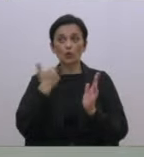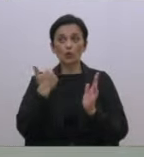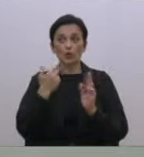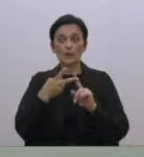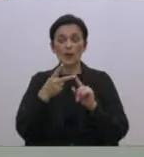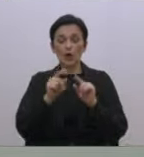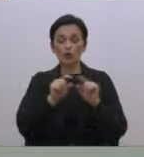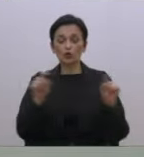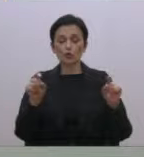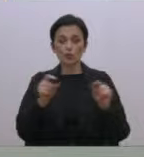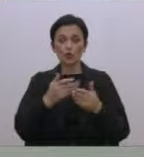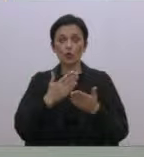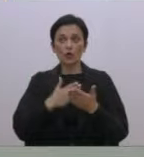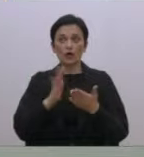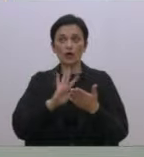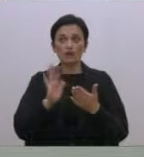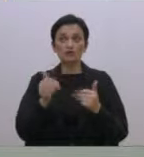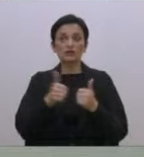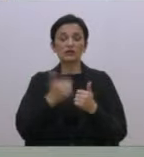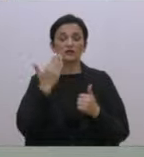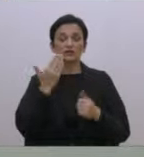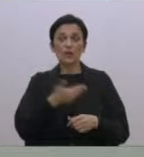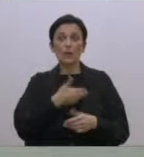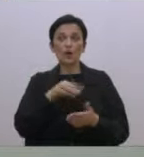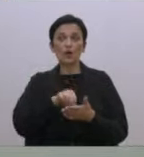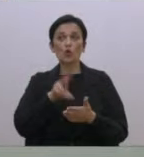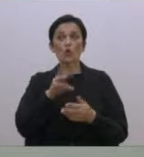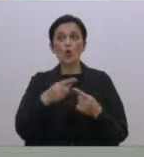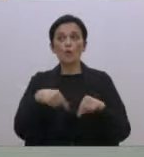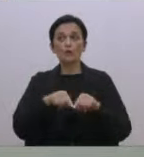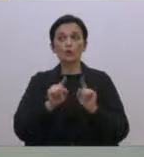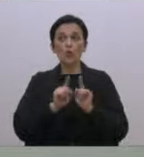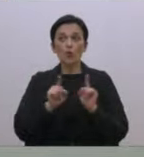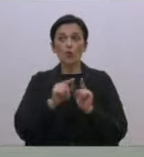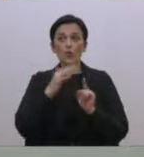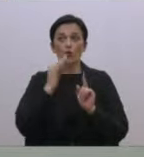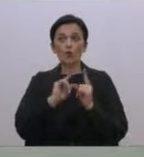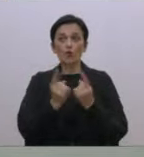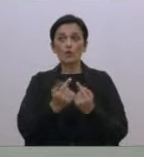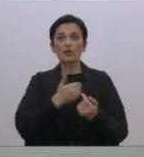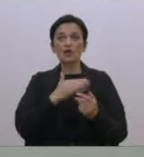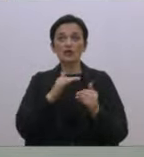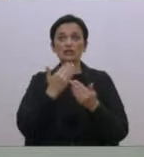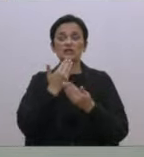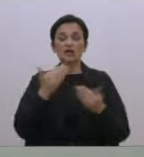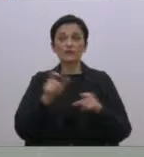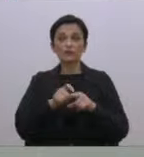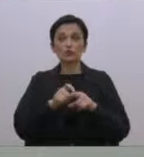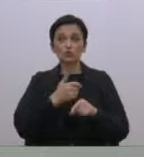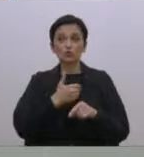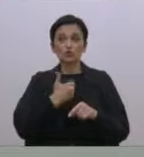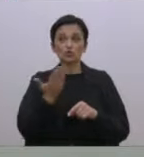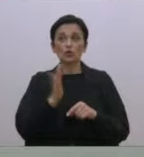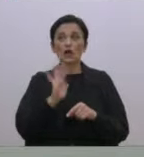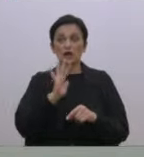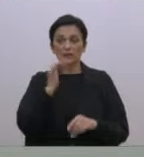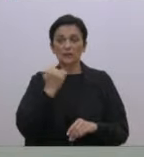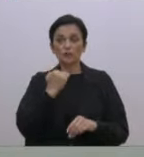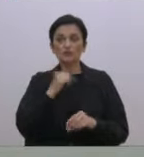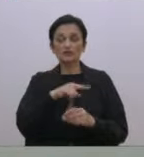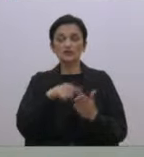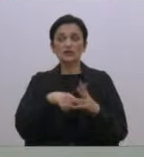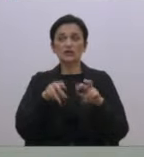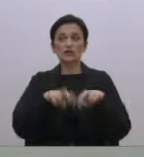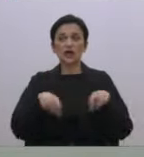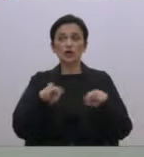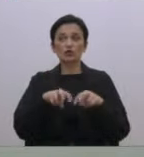მუხლთან არ არის. თანამოსწრებას არ სურს გამოსვლა, კომიტეტებს, ოპოზიციას, უმრავლესობას არ სურს. დასკვნით სიტყვა თუ გსურთ? არა, მადლობთ. მადლობთ,